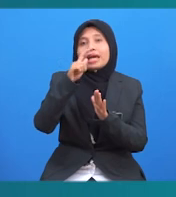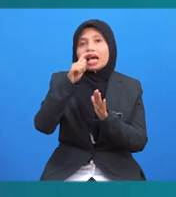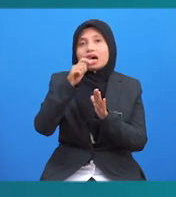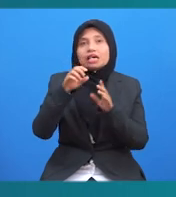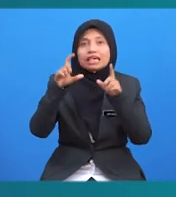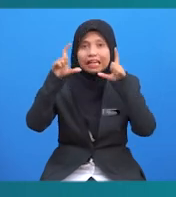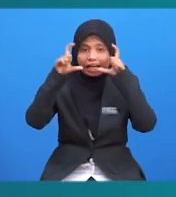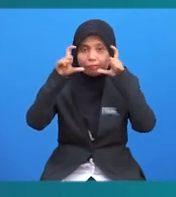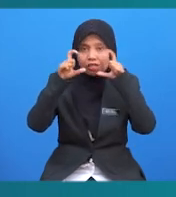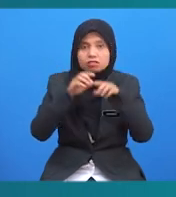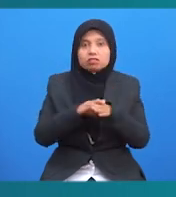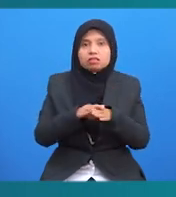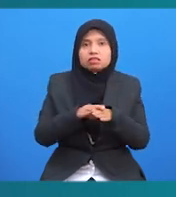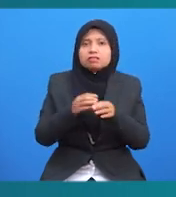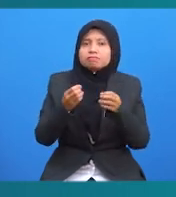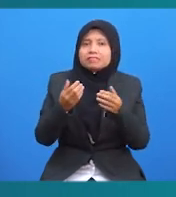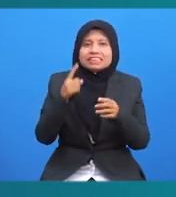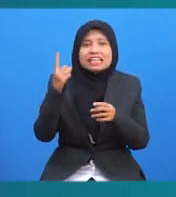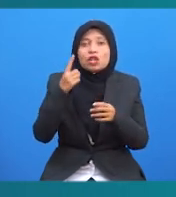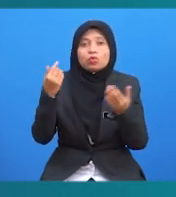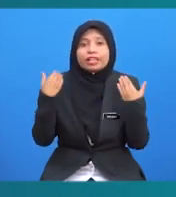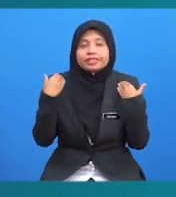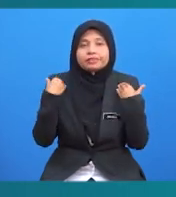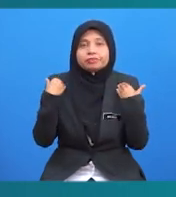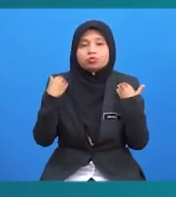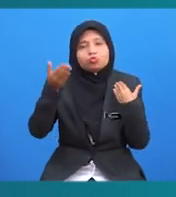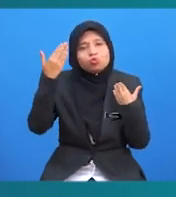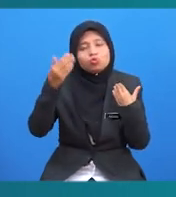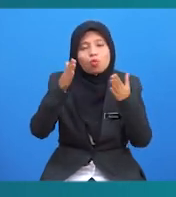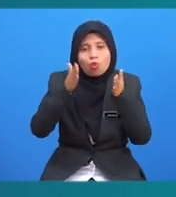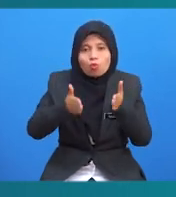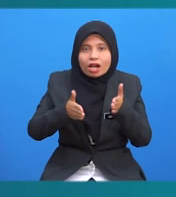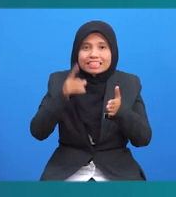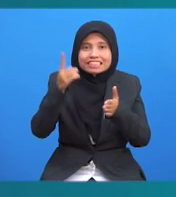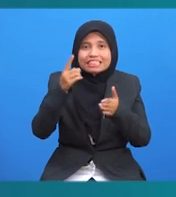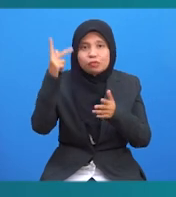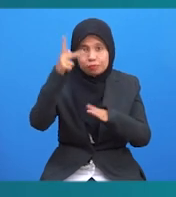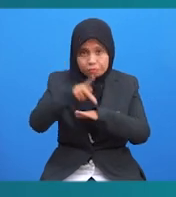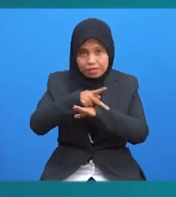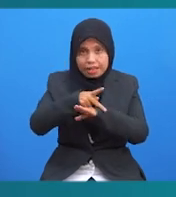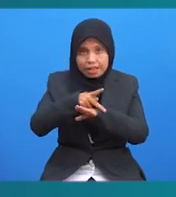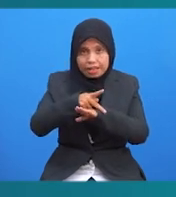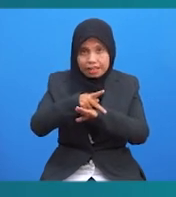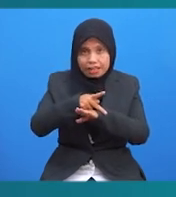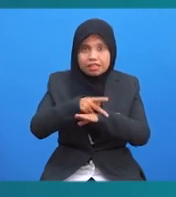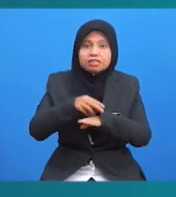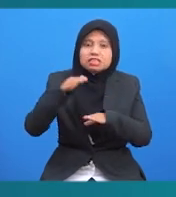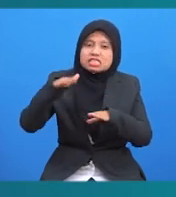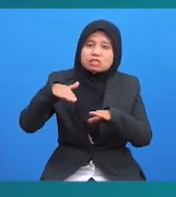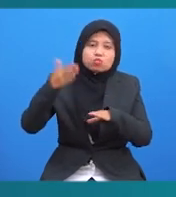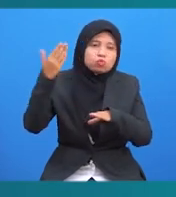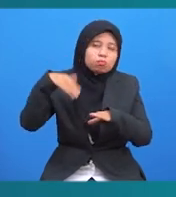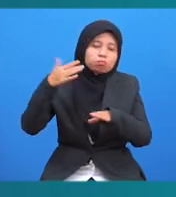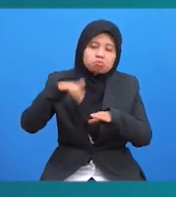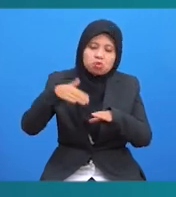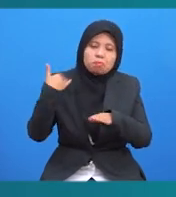dan mendapat tempat dalam kehidupan masyarakat pada satu ketika dahulu. Ini adalah sewaktu telefon bimbit belum